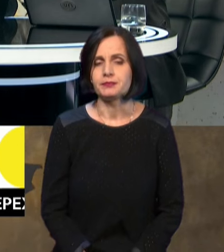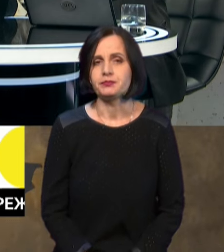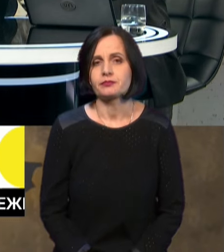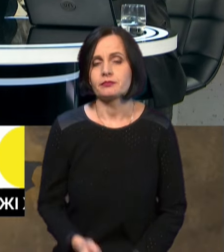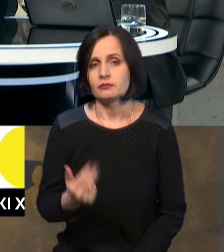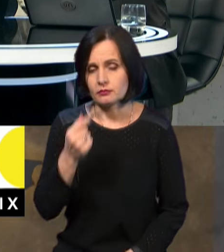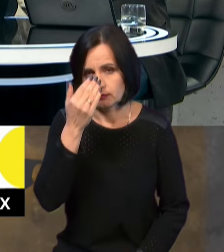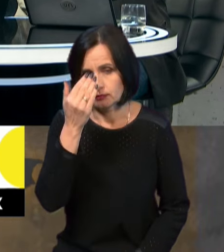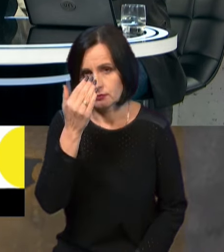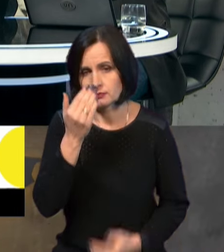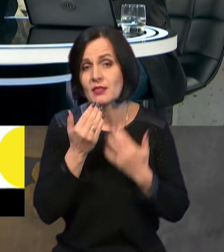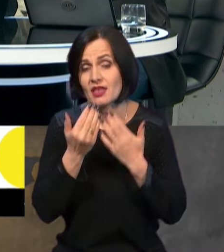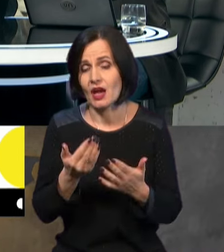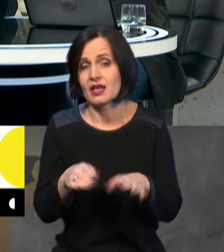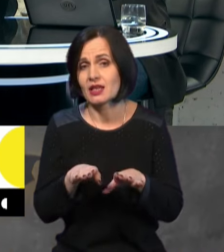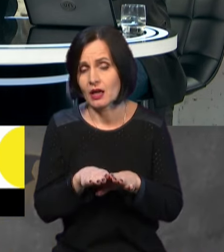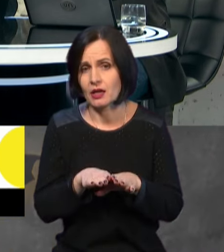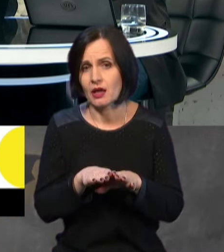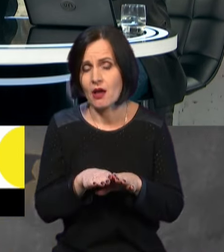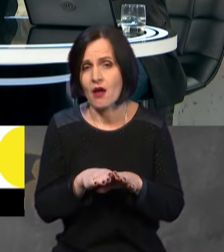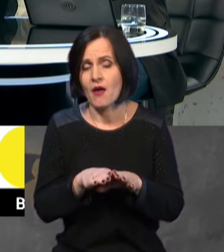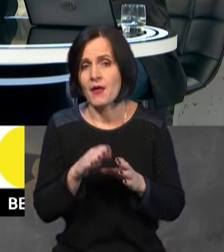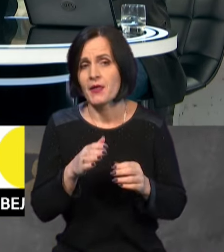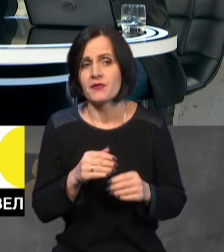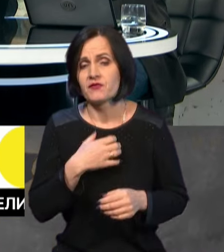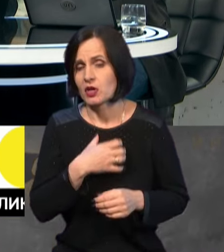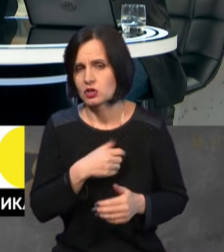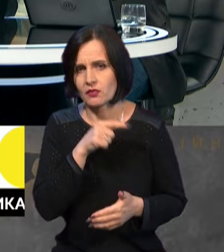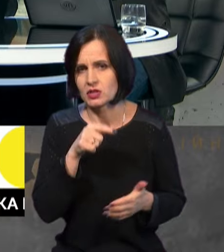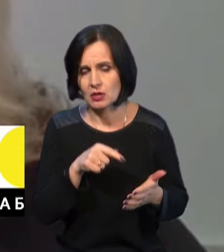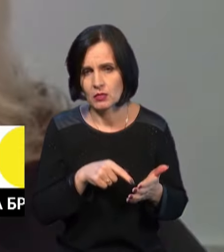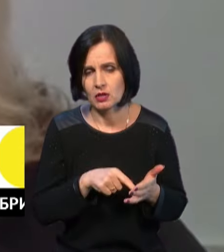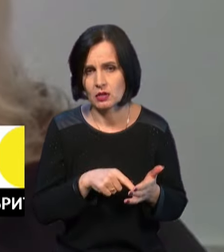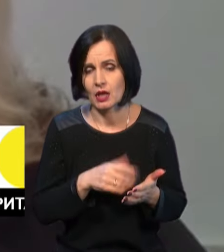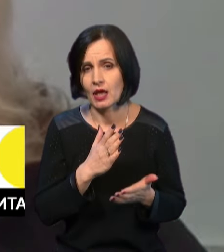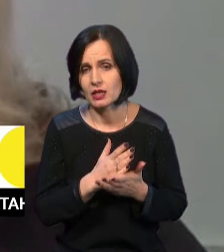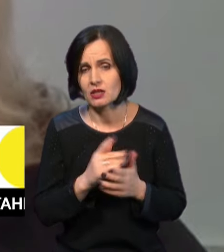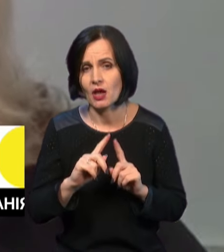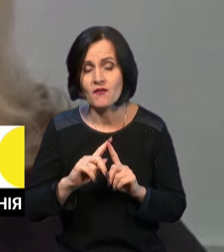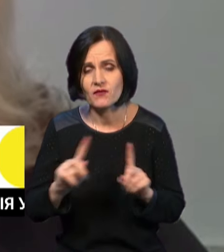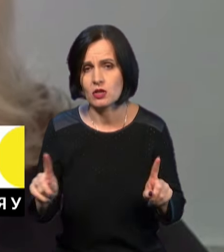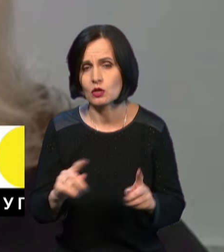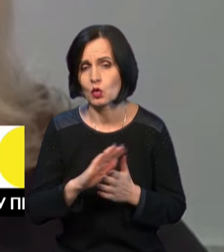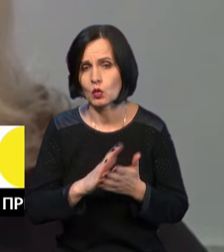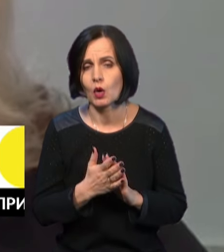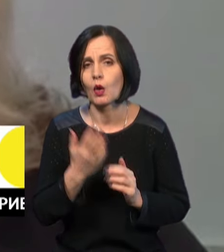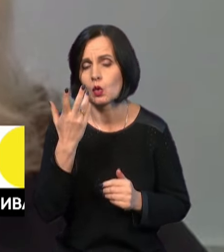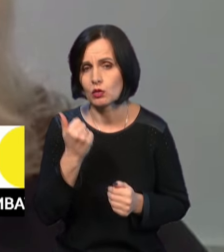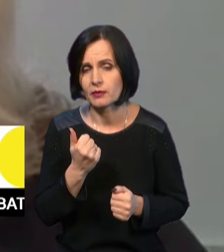Так, дякую за дуже таке слушне запитання. Воно дуже важливе насправді, тому що є виняткові обставини,